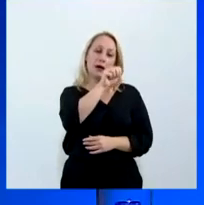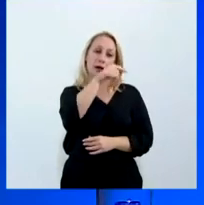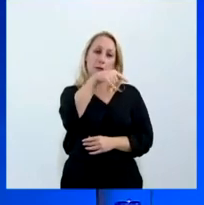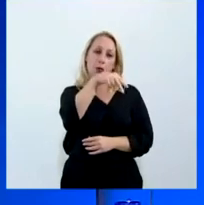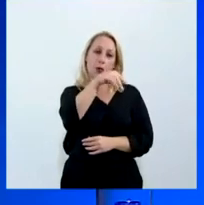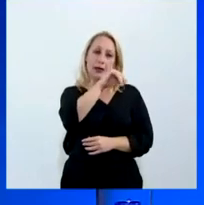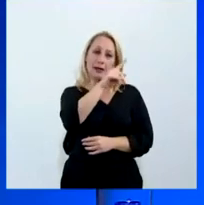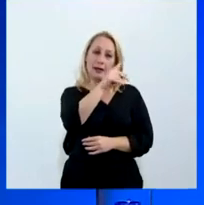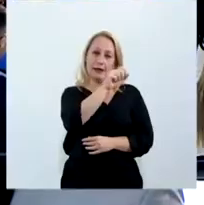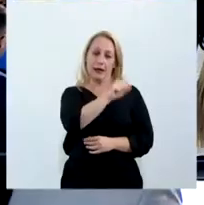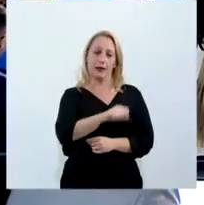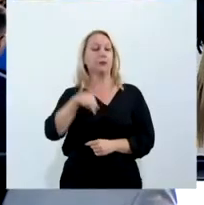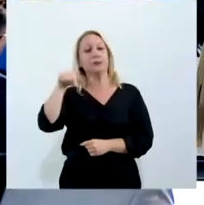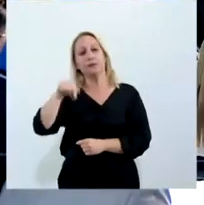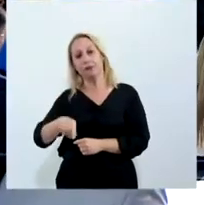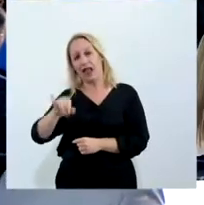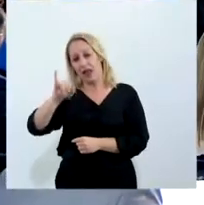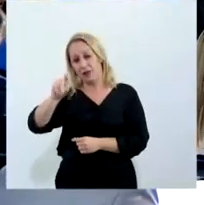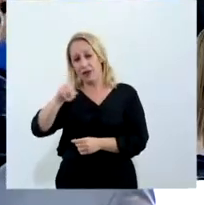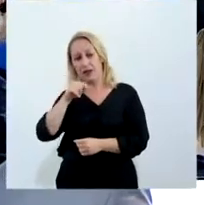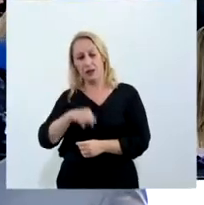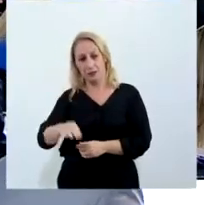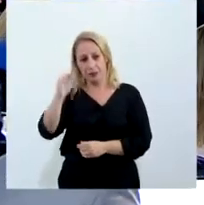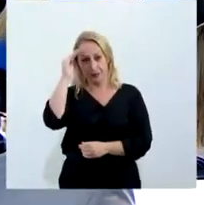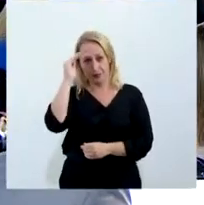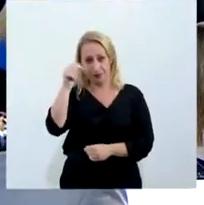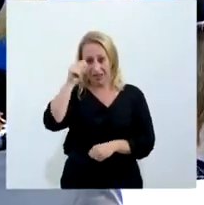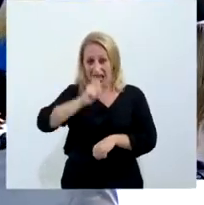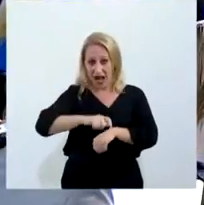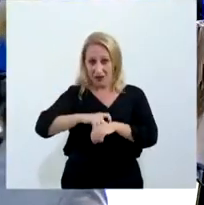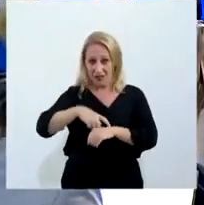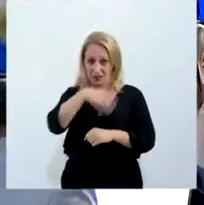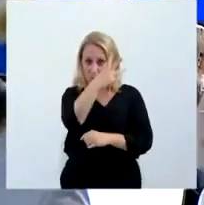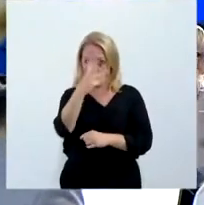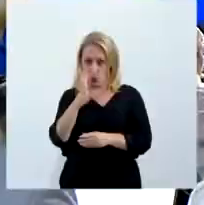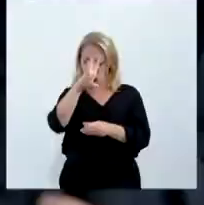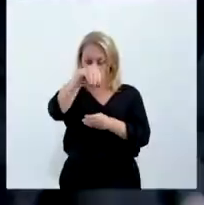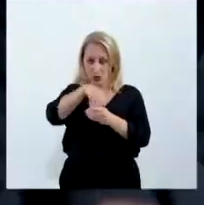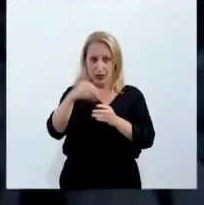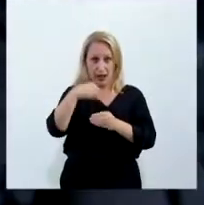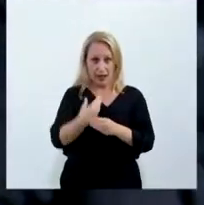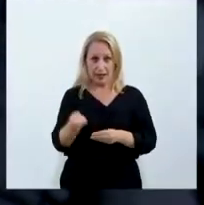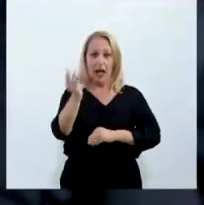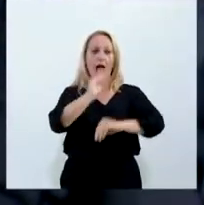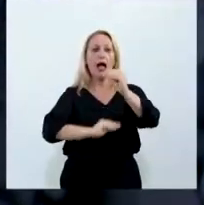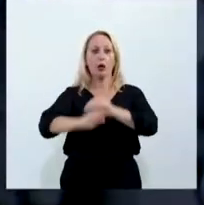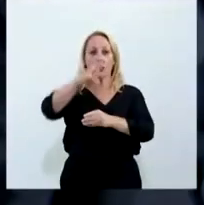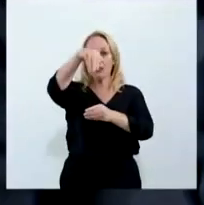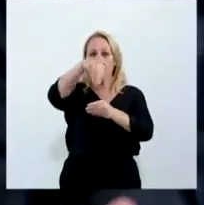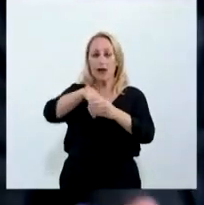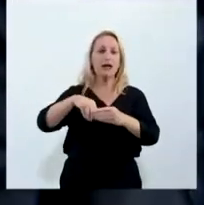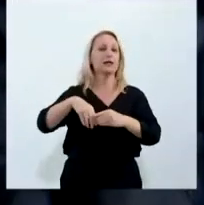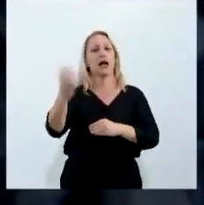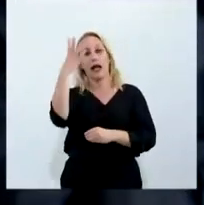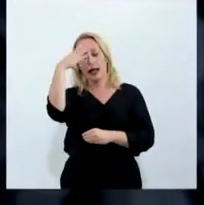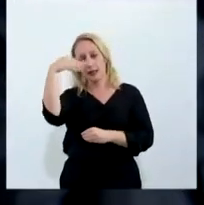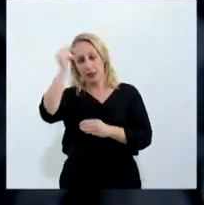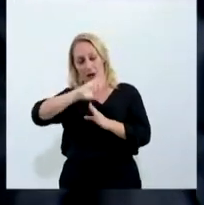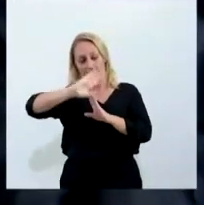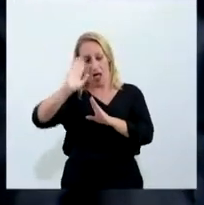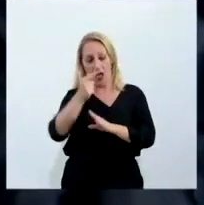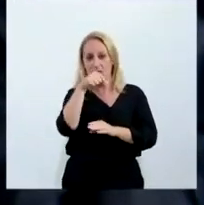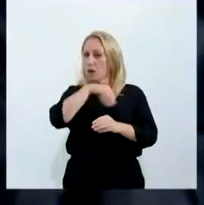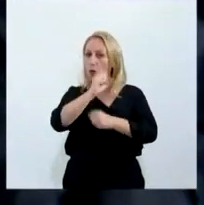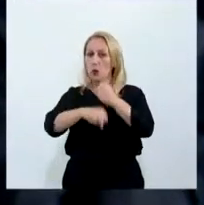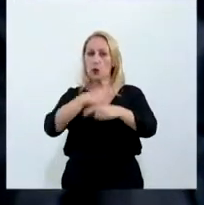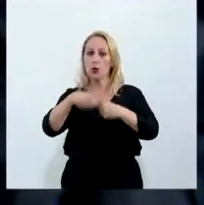Καλησπέρα κύριε Πρόεδρε. Αυτή την ώρα που συζητάμε σήμερα διεξάγονται οι σωκοματικές εκλογές στον ΣΥΡΙΖΑ για την ανάδειξη του διαδόχου του Αλέξη Τσίπρα και μάλιστα με μεγάλη